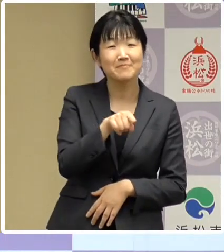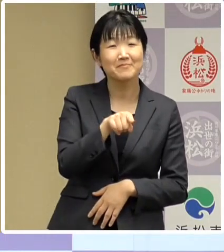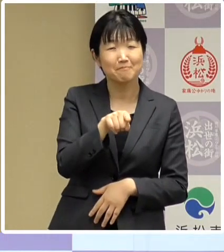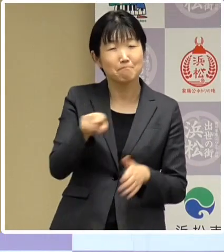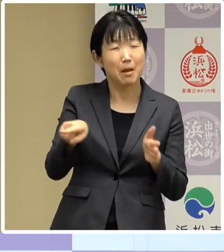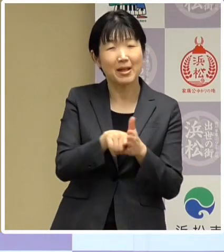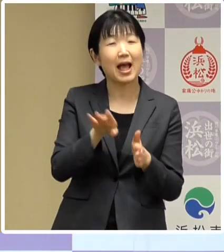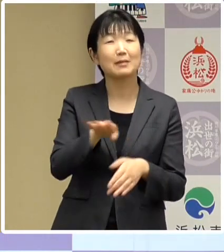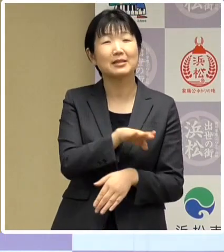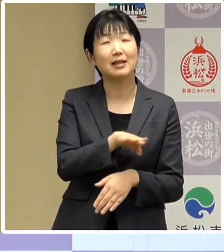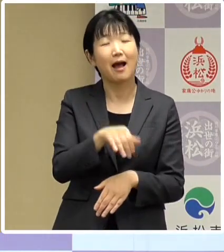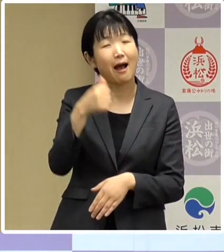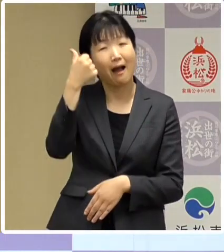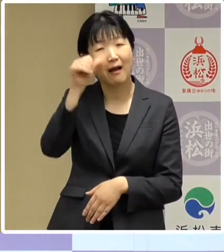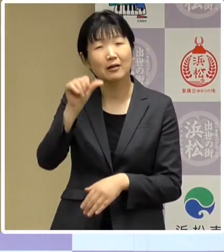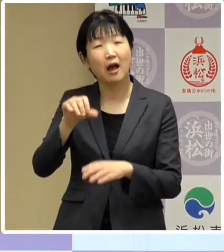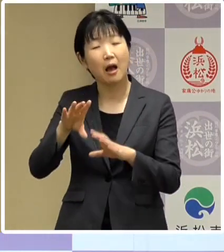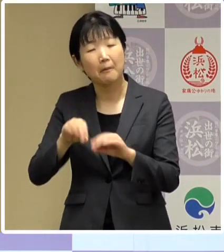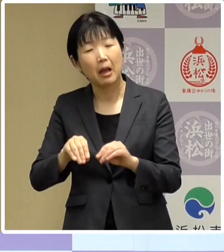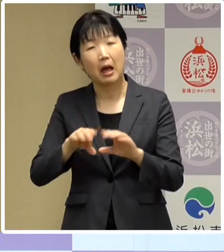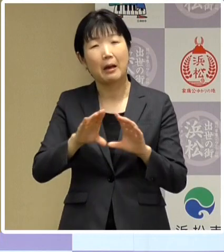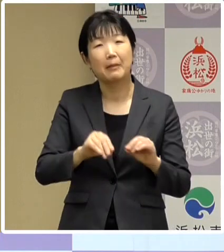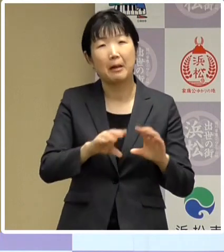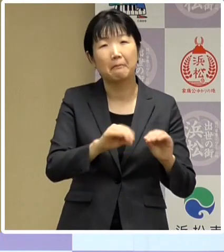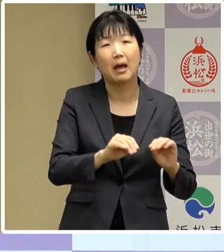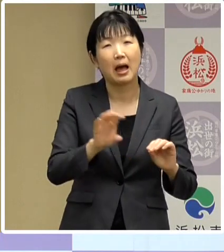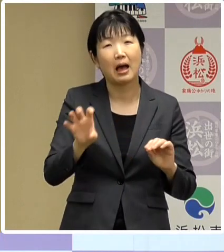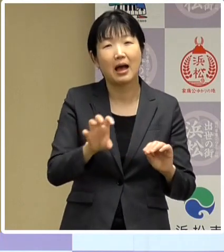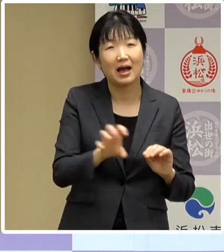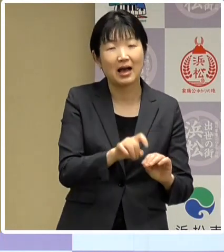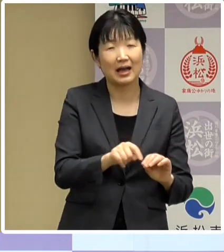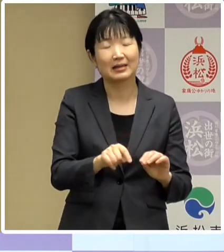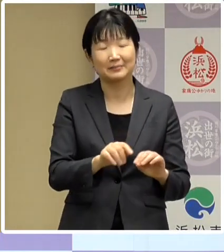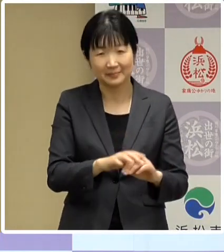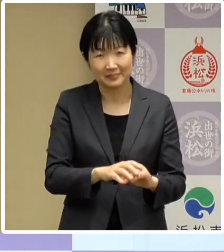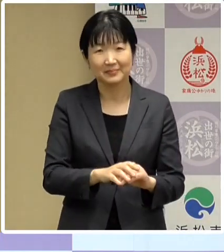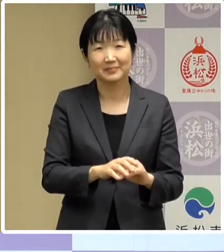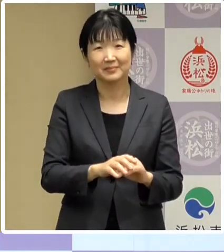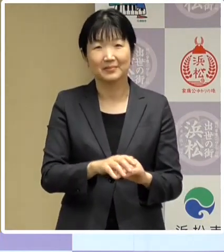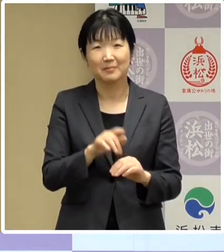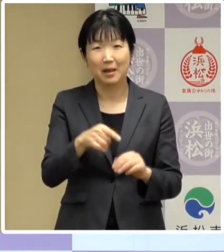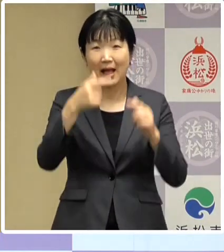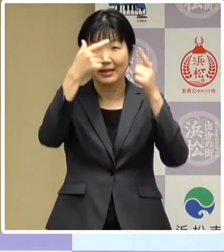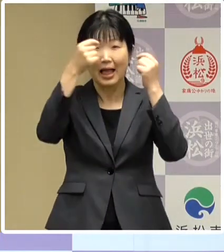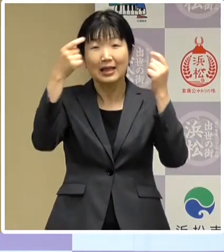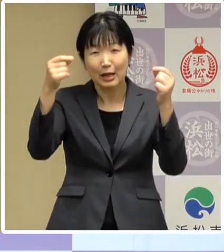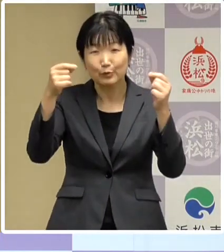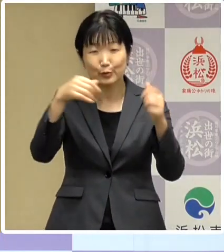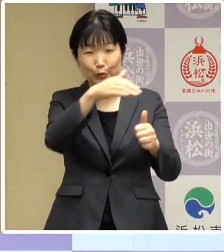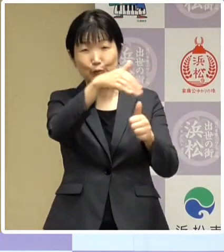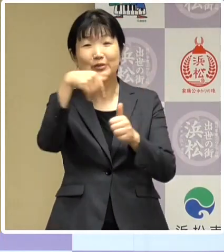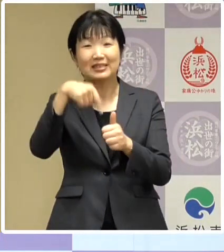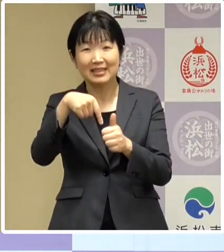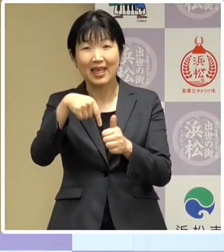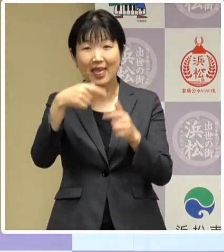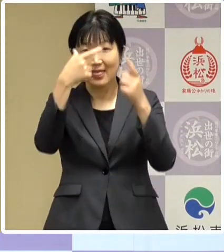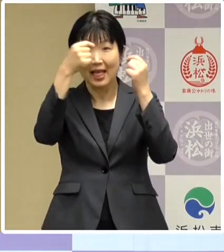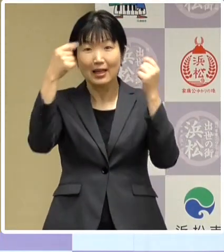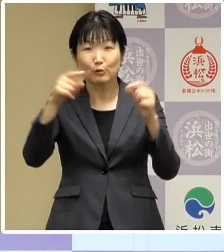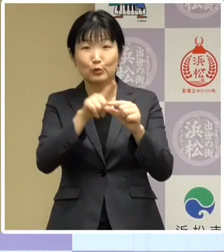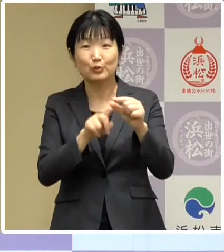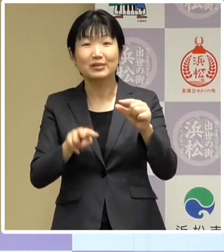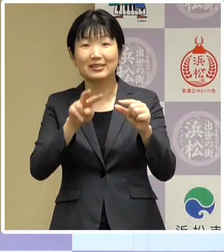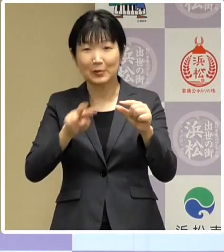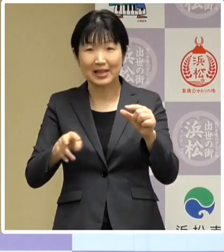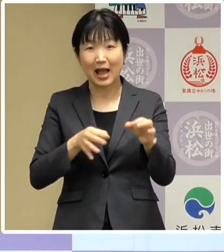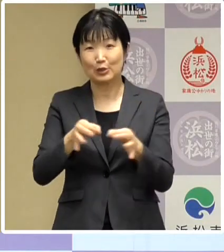まあ、ダメになったわけでございますけれども、まあ、最後は某大学をですね、誘致して、まあ、大学を中心とした、